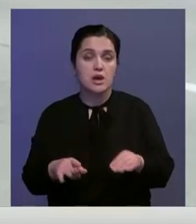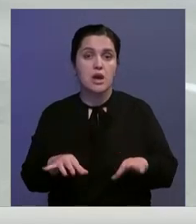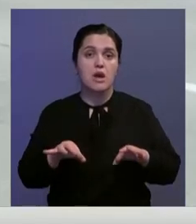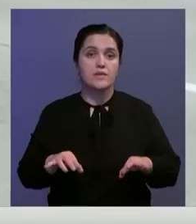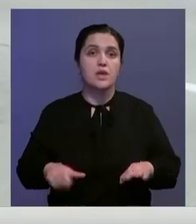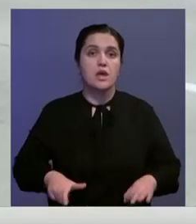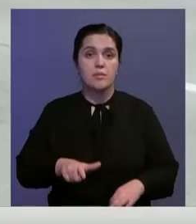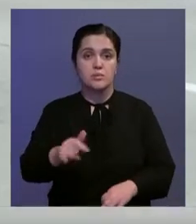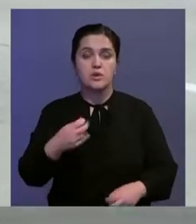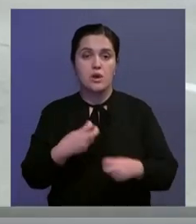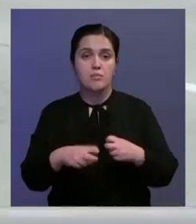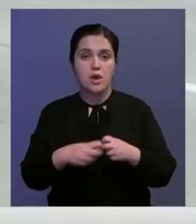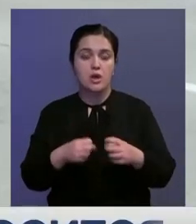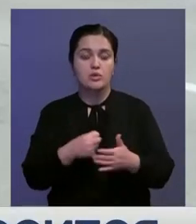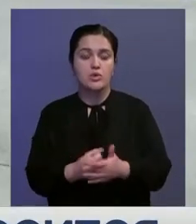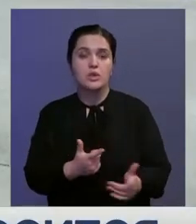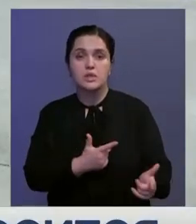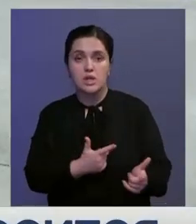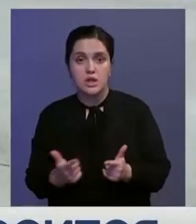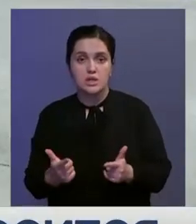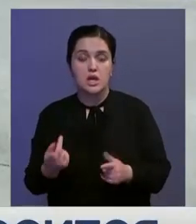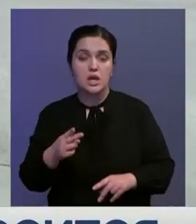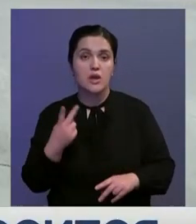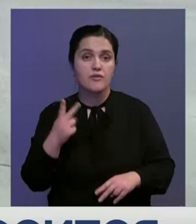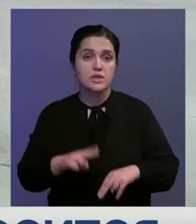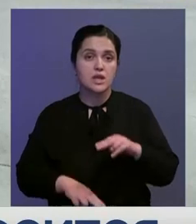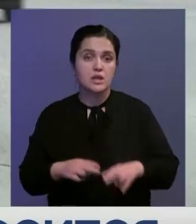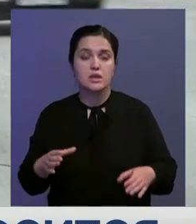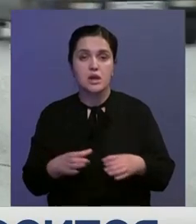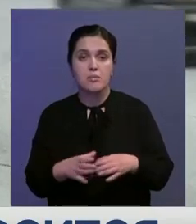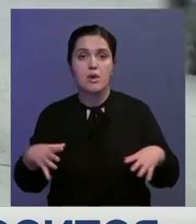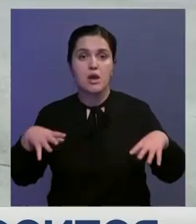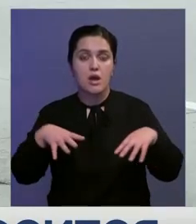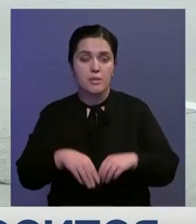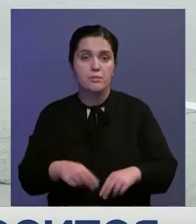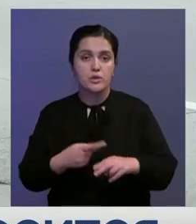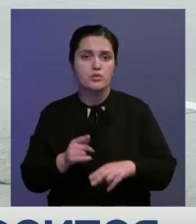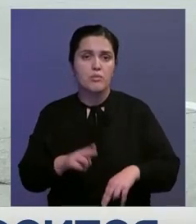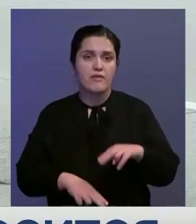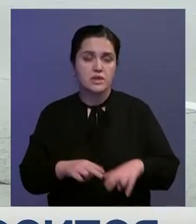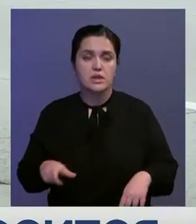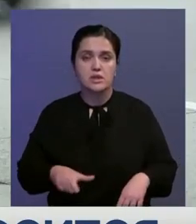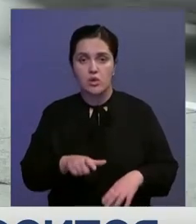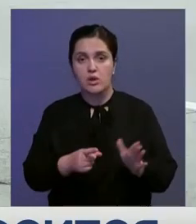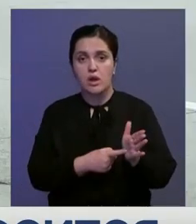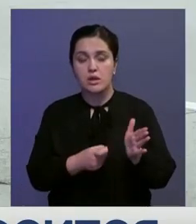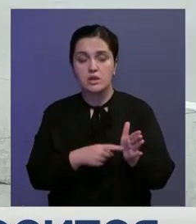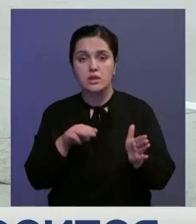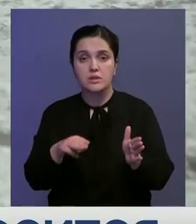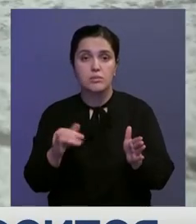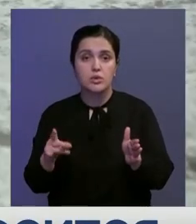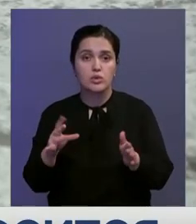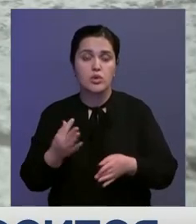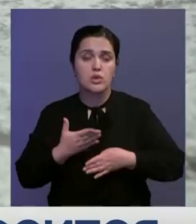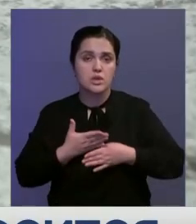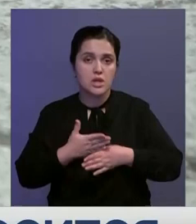стал разваливаться еще до сдачи его в эксплуатацию. Две строительные компании объединились в консорциум, чтобы возводить дорогу Караганда-Темиртау. Однако трещины на